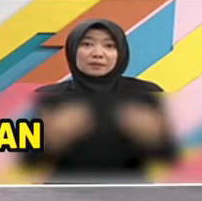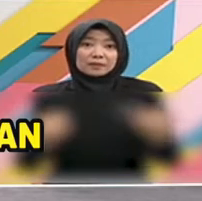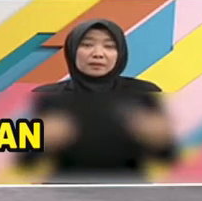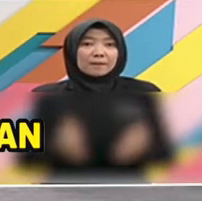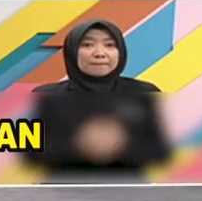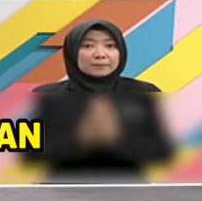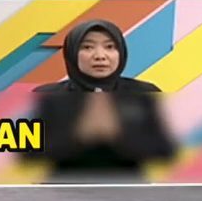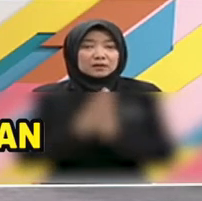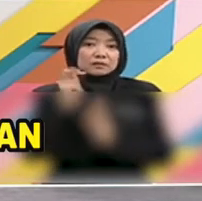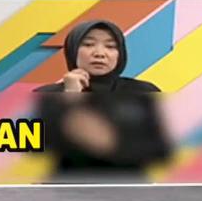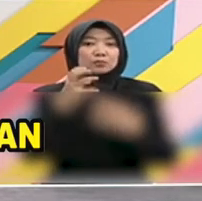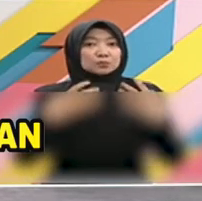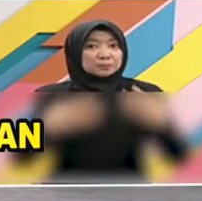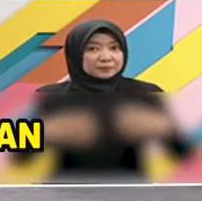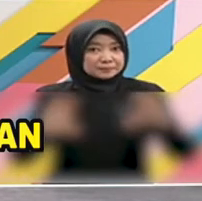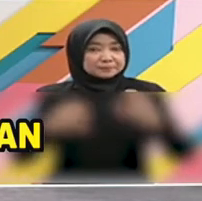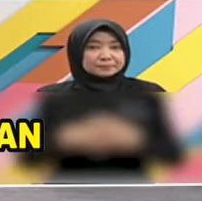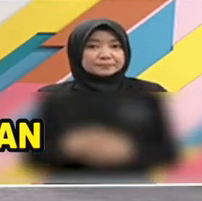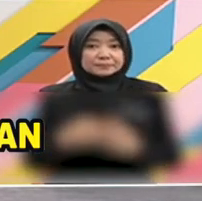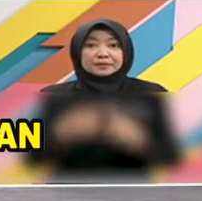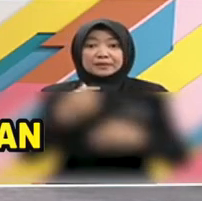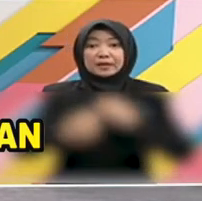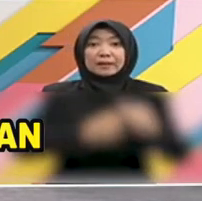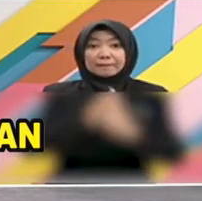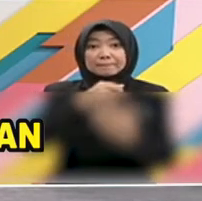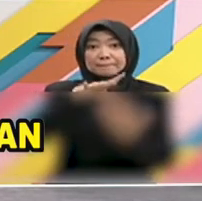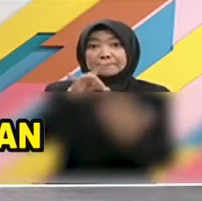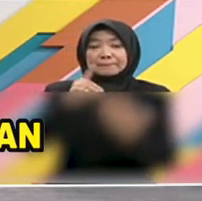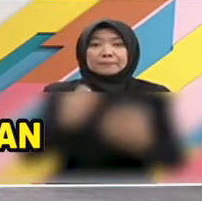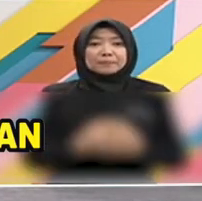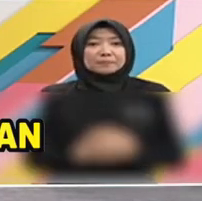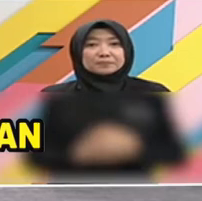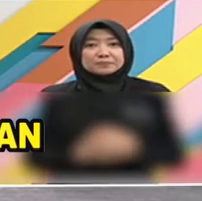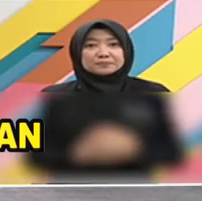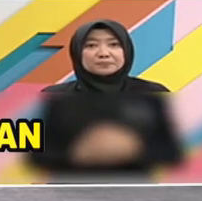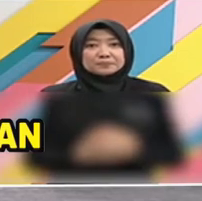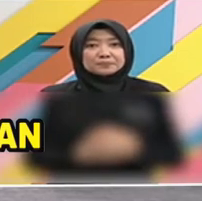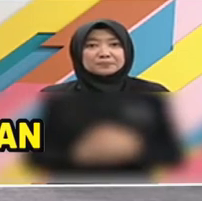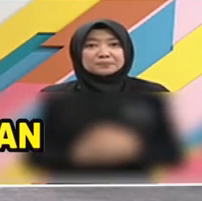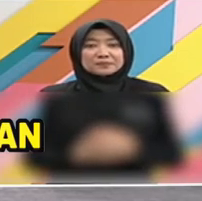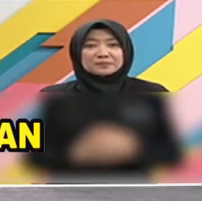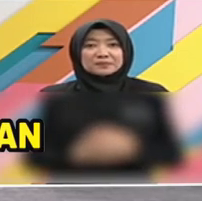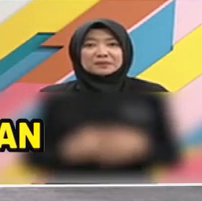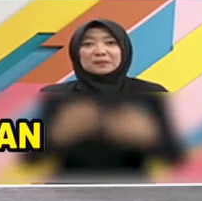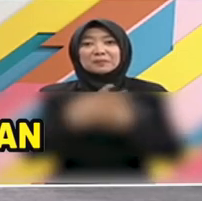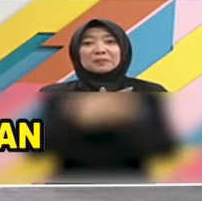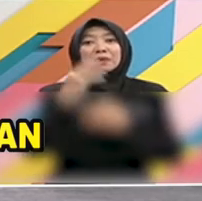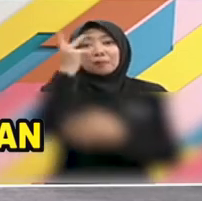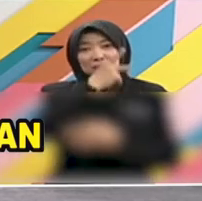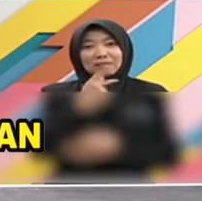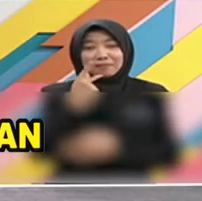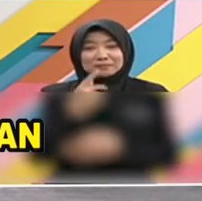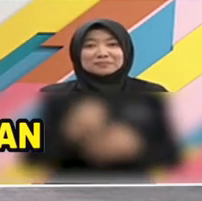Nisa cuba yang ini pula. Okey. Daripada alam semula jadi. Kalau ramai-ramai ini kembar dia. Ini kembar dia, cikgu. Betul,